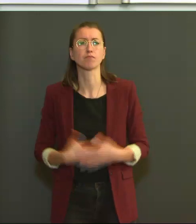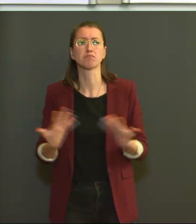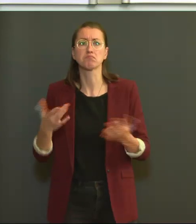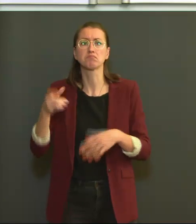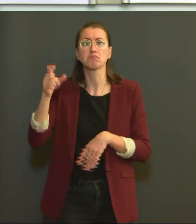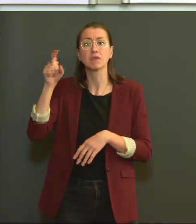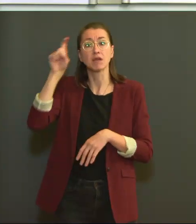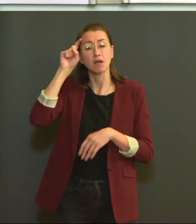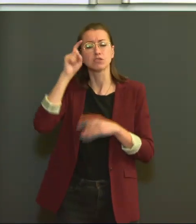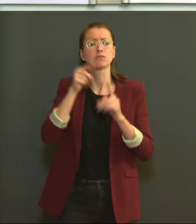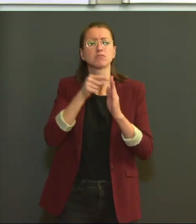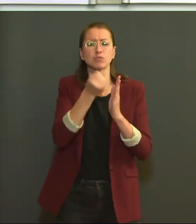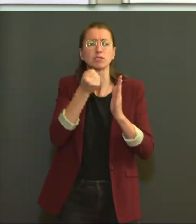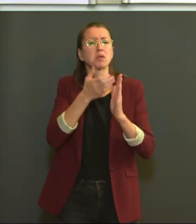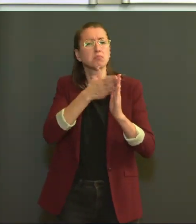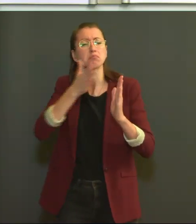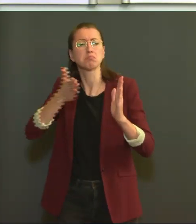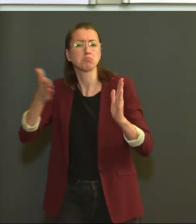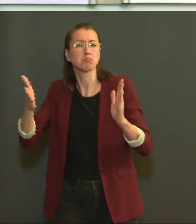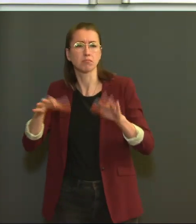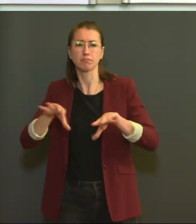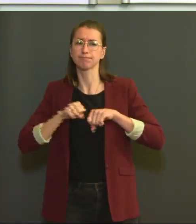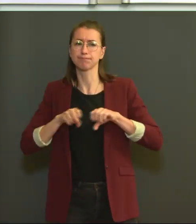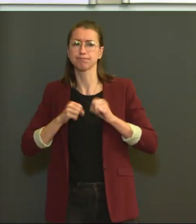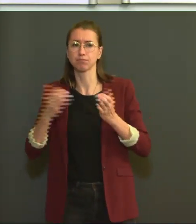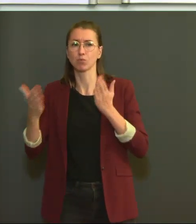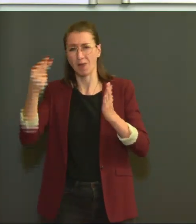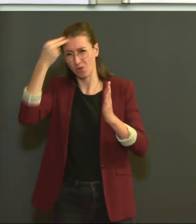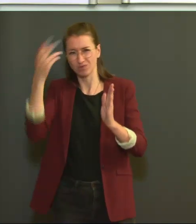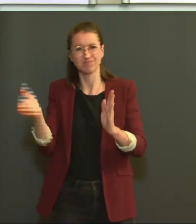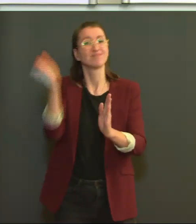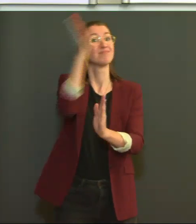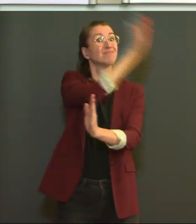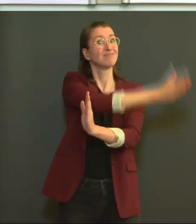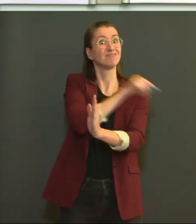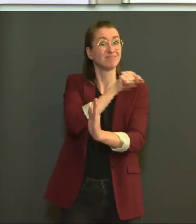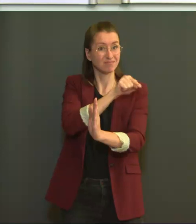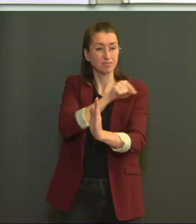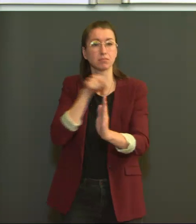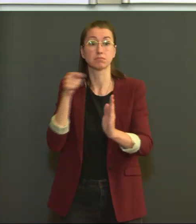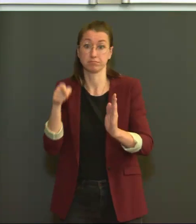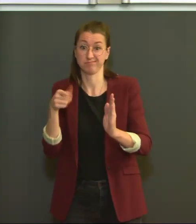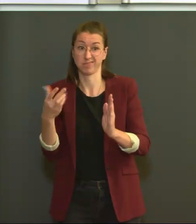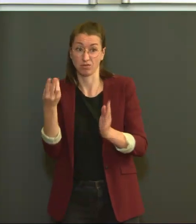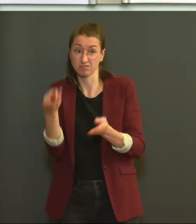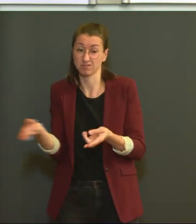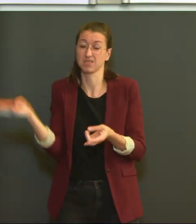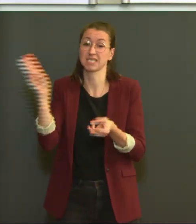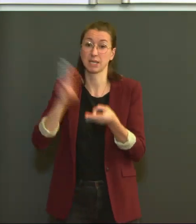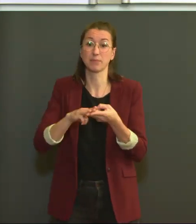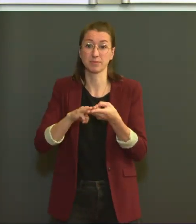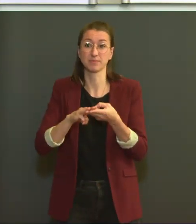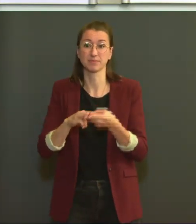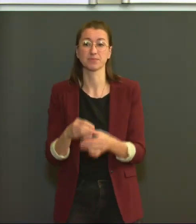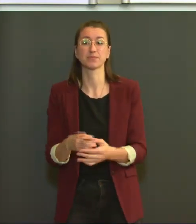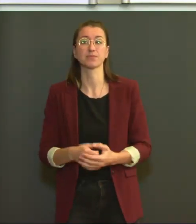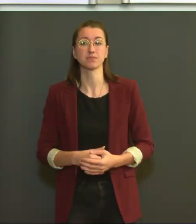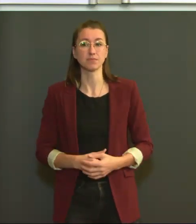fois plus élevées que lors de la phase initiale de la recrudescence du nombre de cas en août.